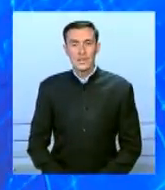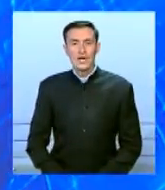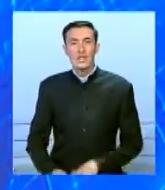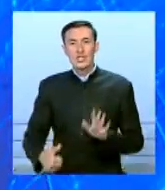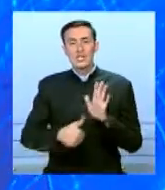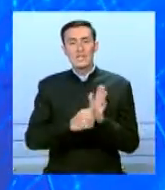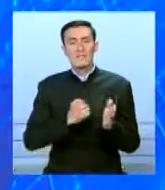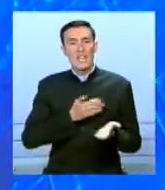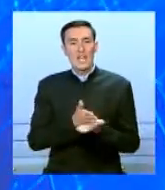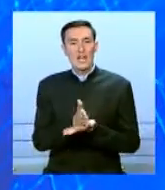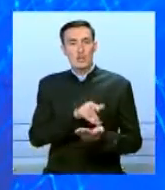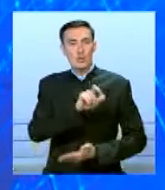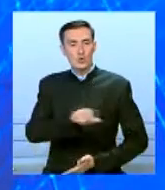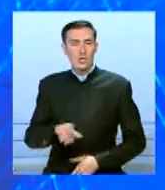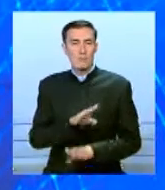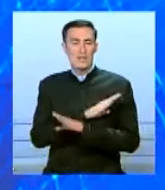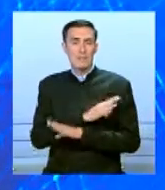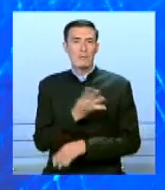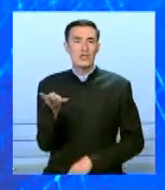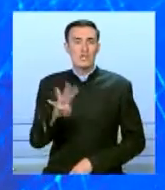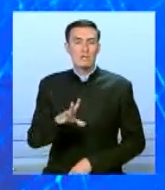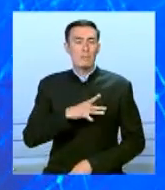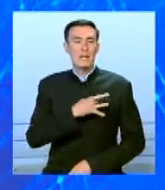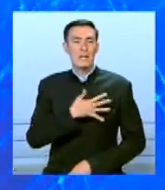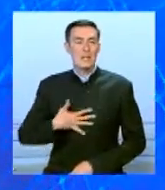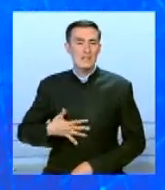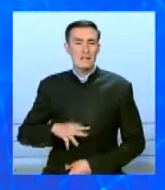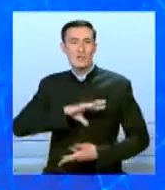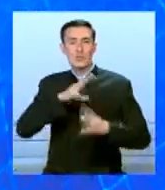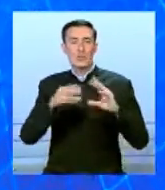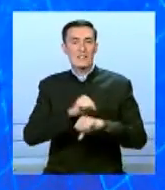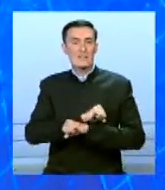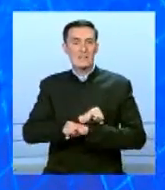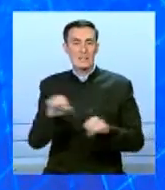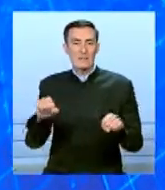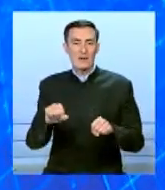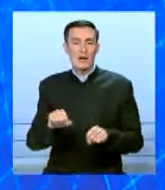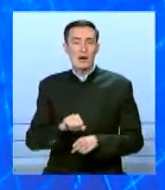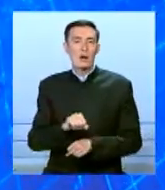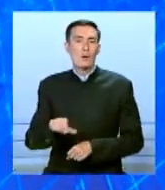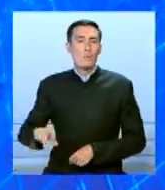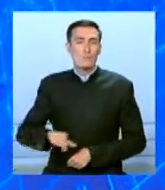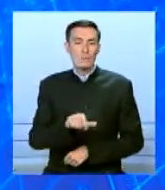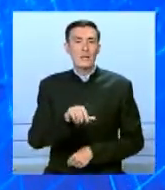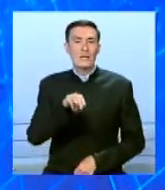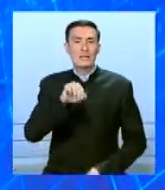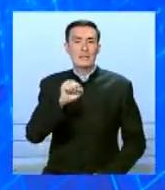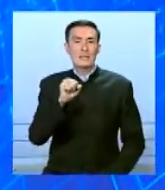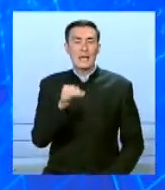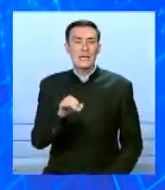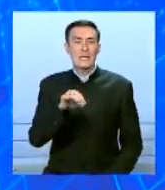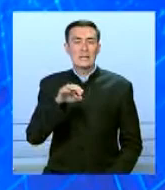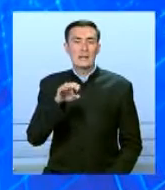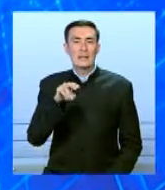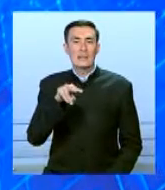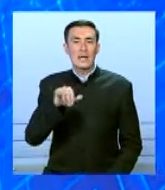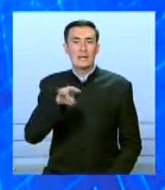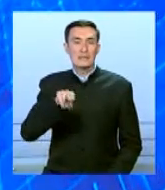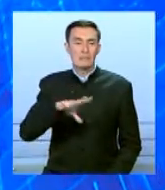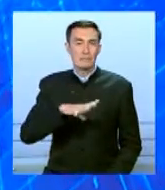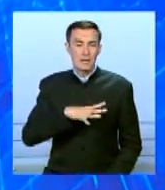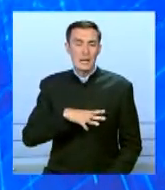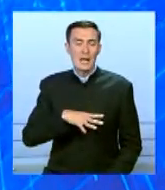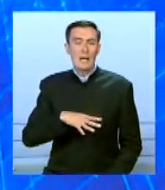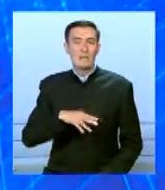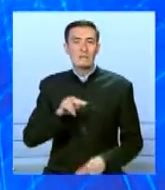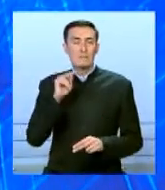6 военнослужащих погибли, еще 4 получили различные ранения в результате взрыва, заложенной у дороги бомбы в тайской провинции Паттани. Ответственность за нападение пока